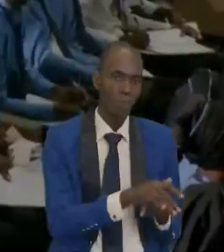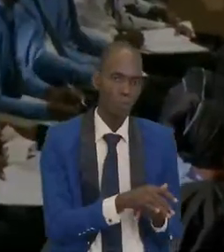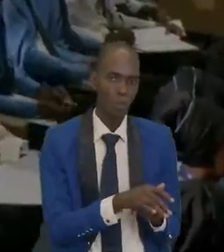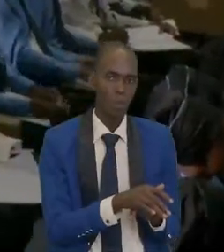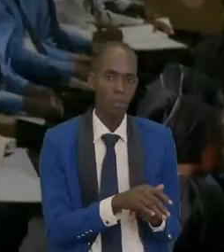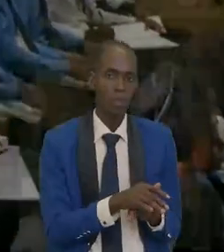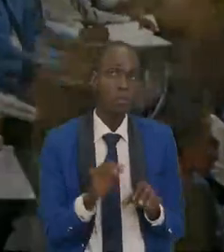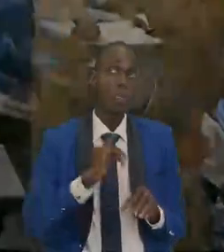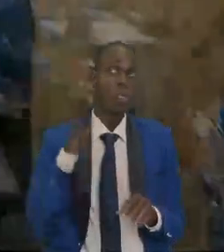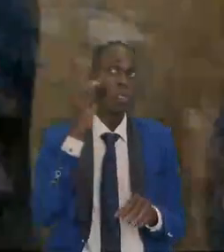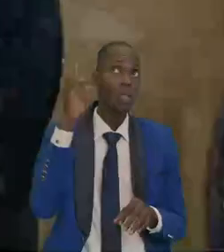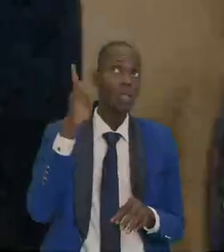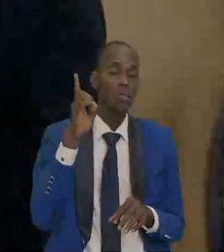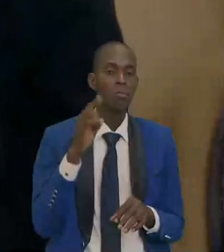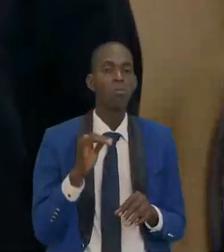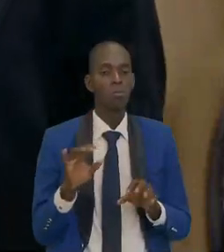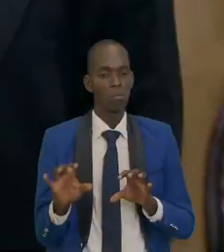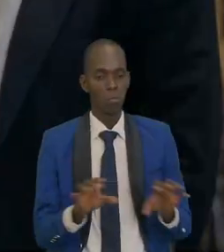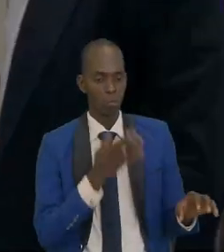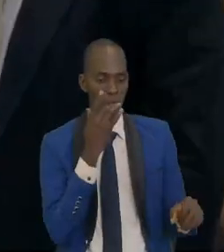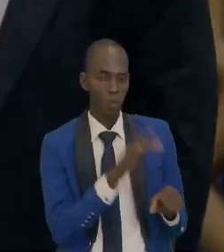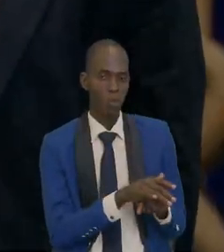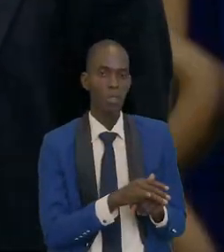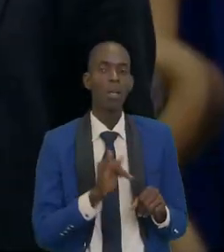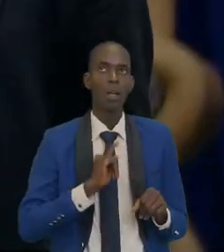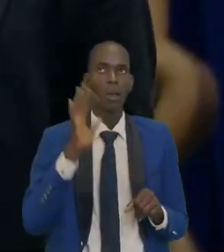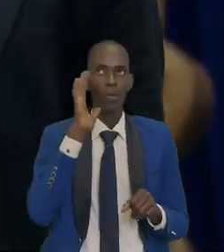Alors je le verrai accomplir.